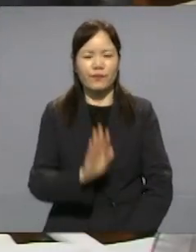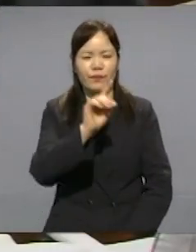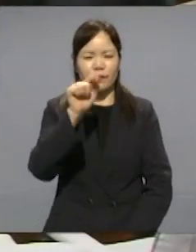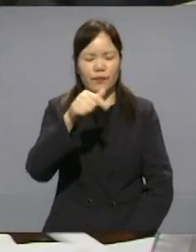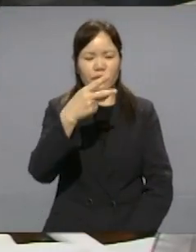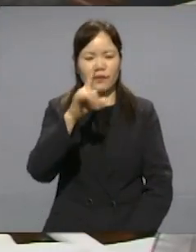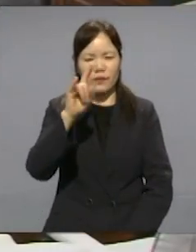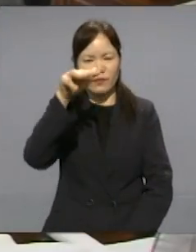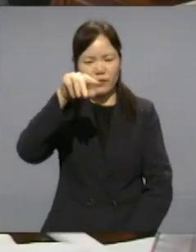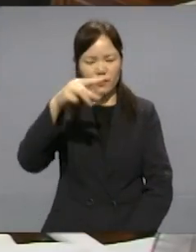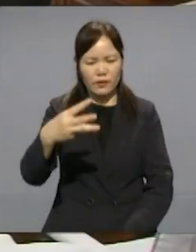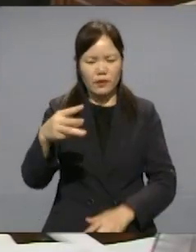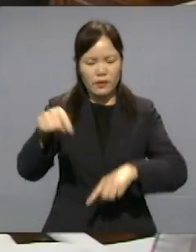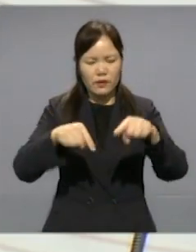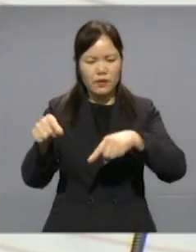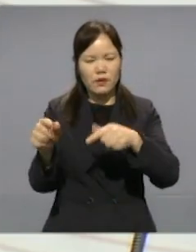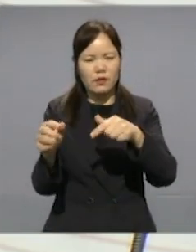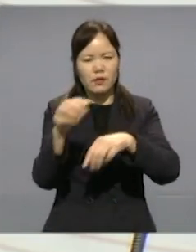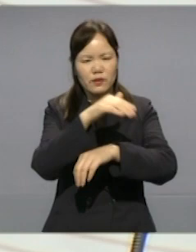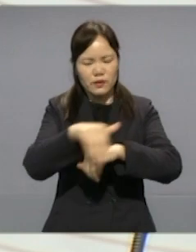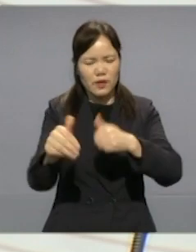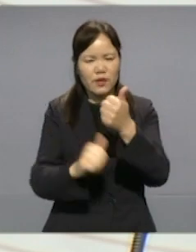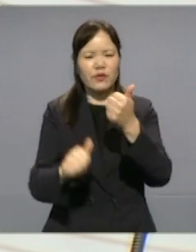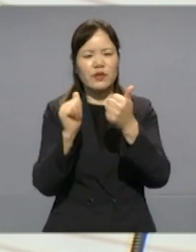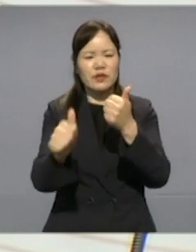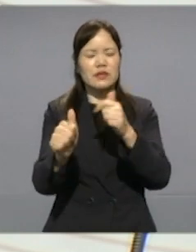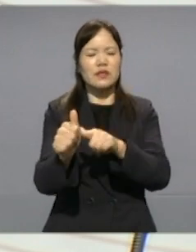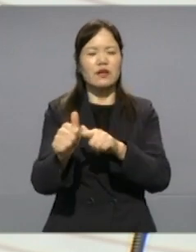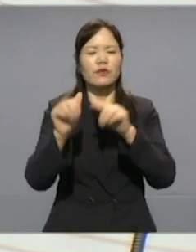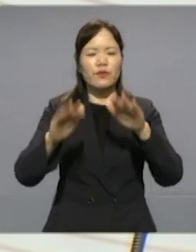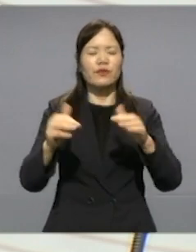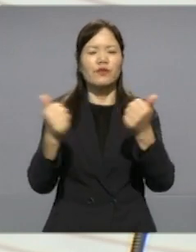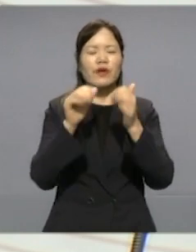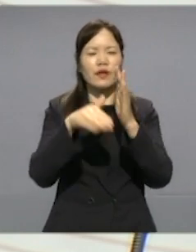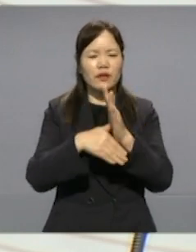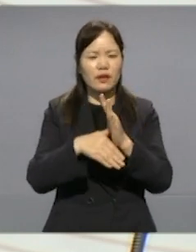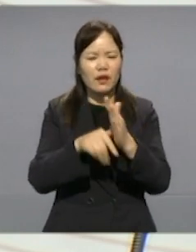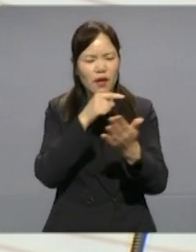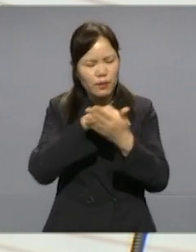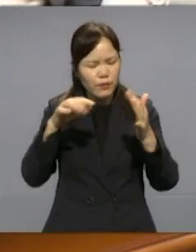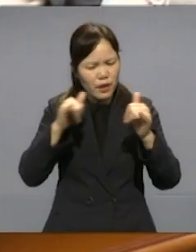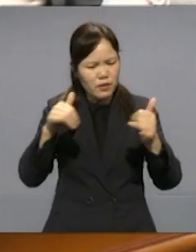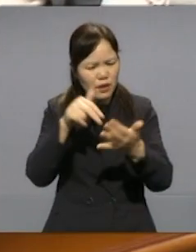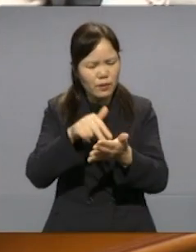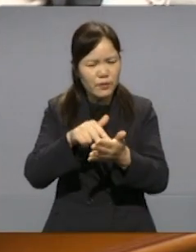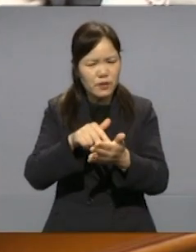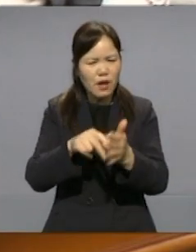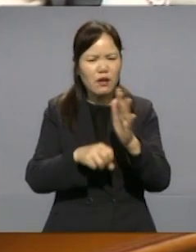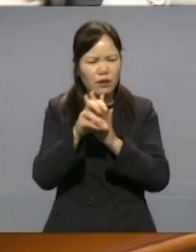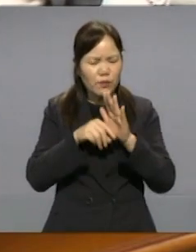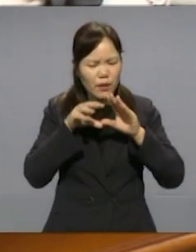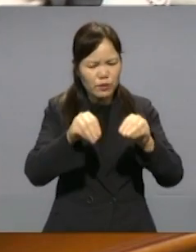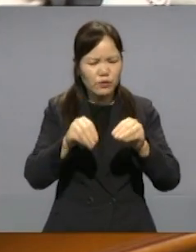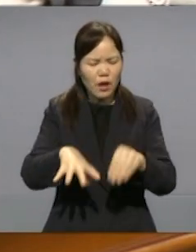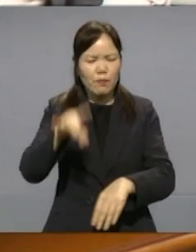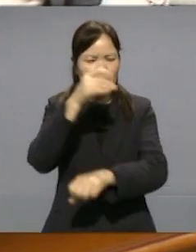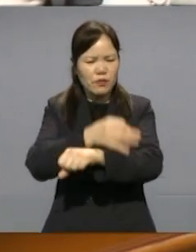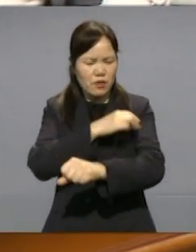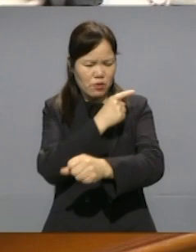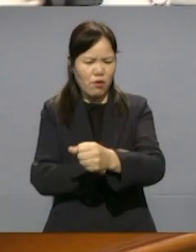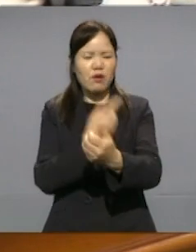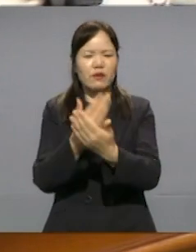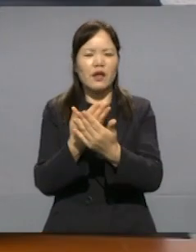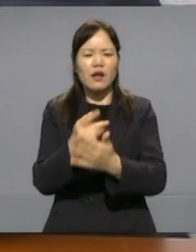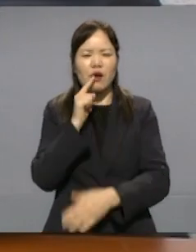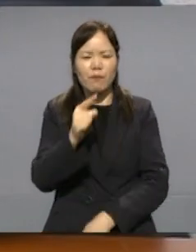박대출 정책위의장은 오늘 원내대책회의에서 피해자들은 경매 중단 조치와 우선 매수권을 요구하고 있고 일부는